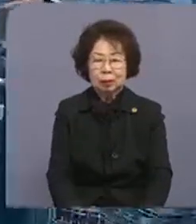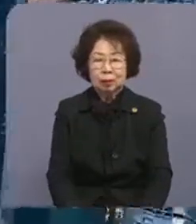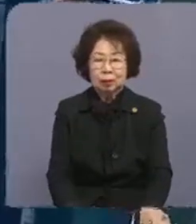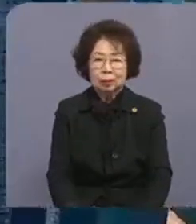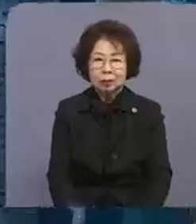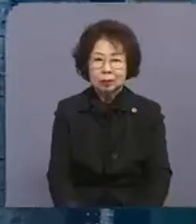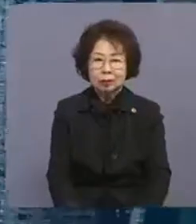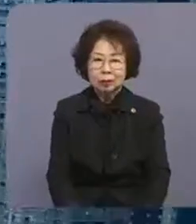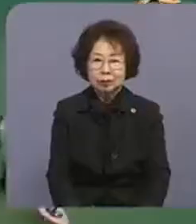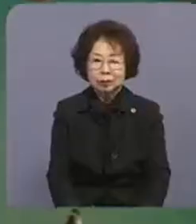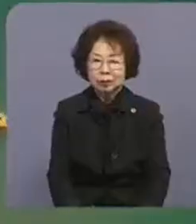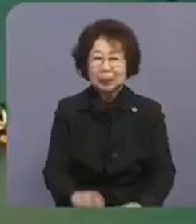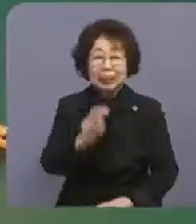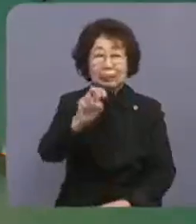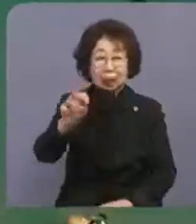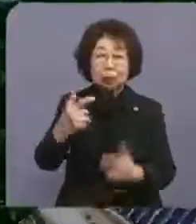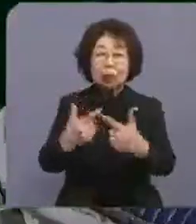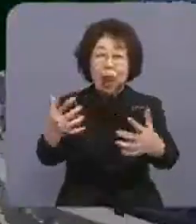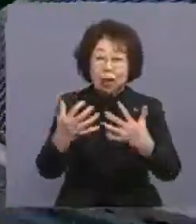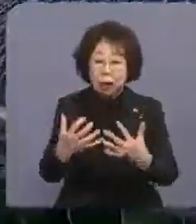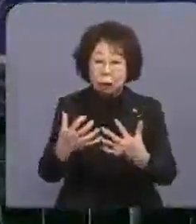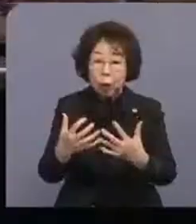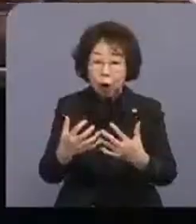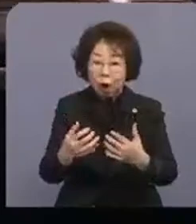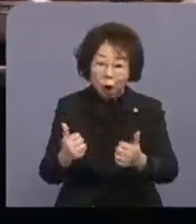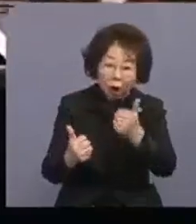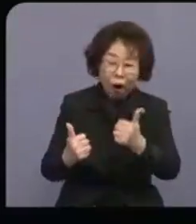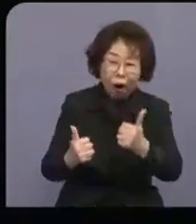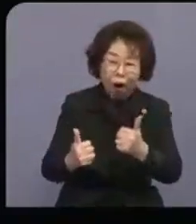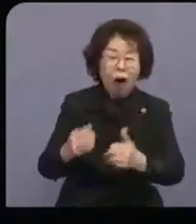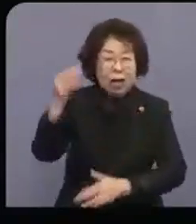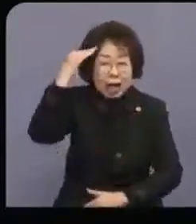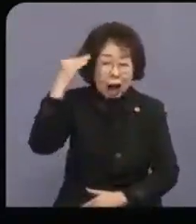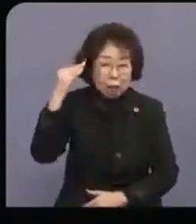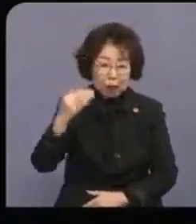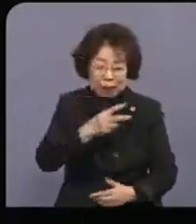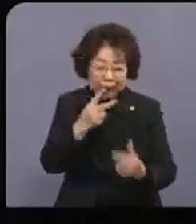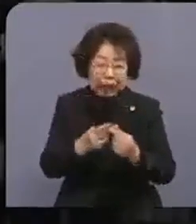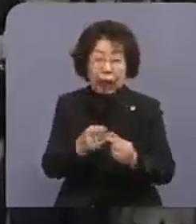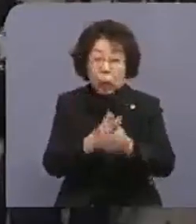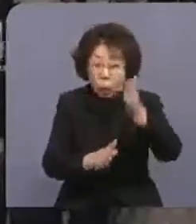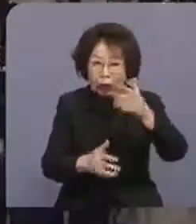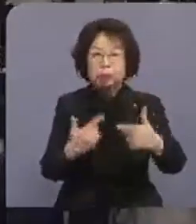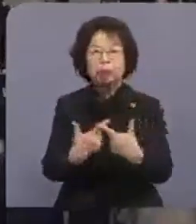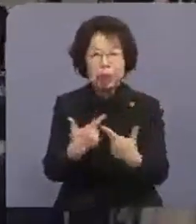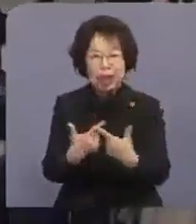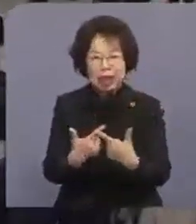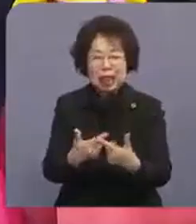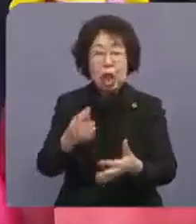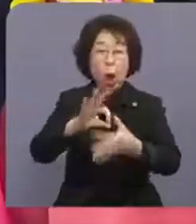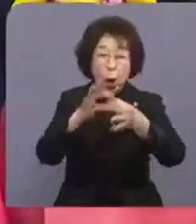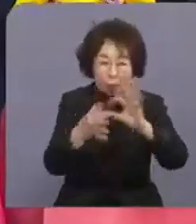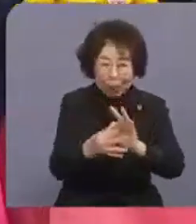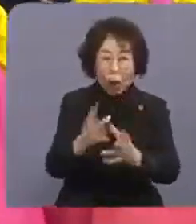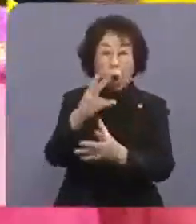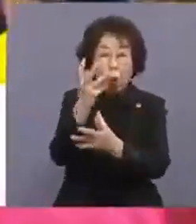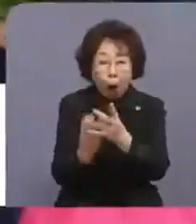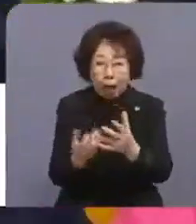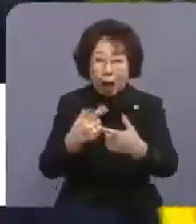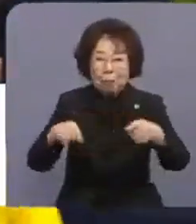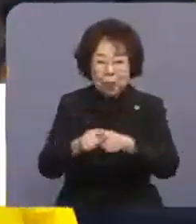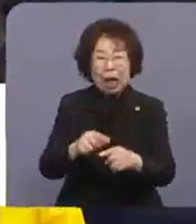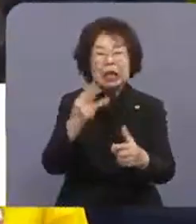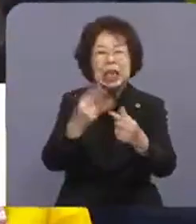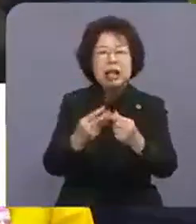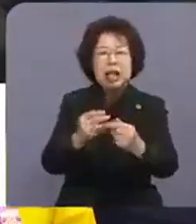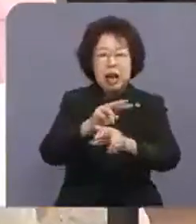기자입니다 2030엑스포 유치 경쟁에 뛰어든 대한민국 제 2도시 부산 올림픽 월드컵과 함께 세계 3대